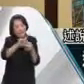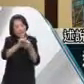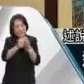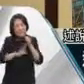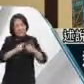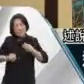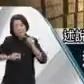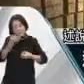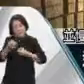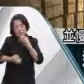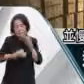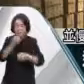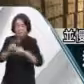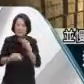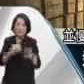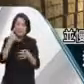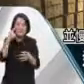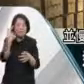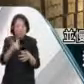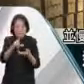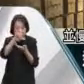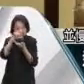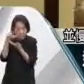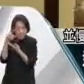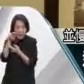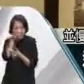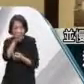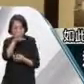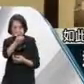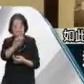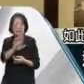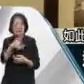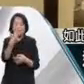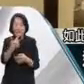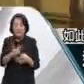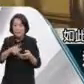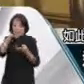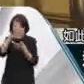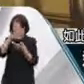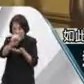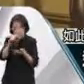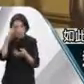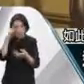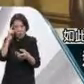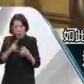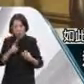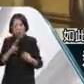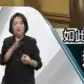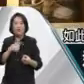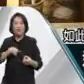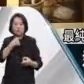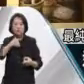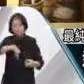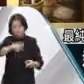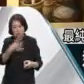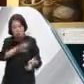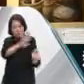出自家生活故事。每习惯翕相机个镜头，安尼将是翕到挺纯真、挺刺激的画